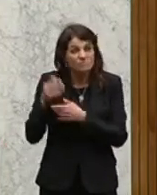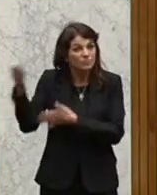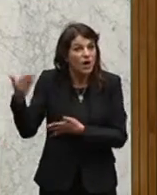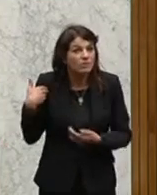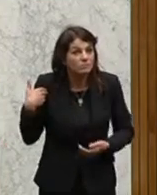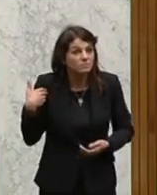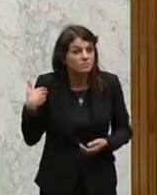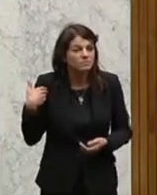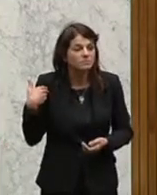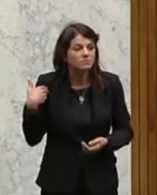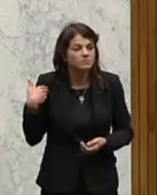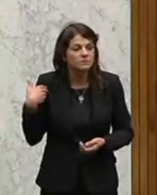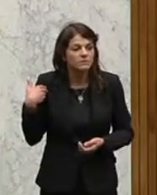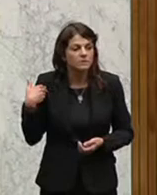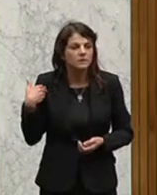ist ganz einfach der.